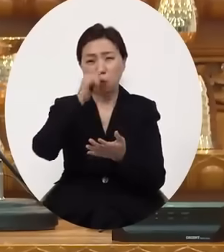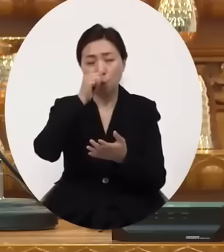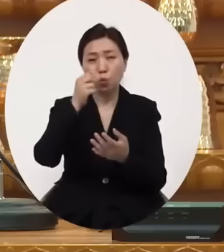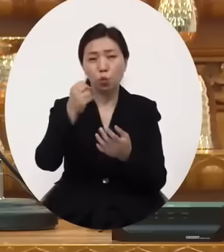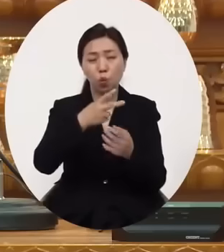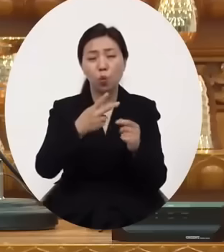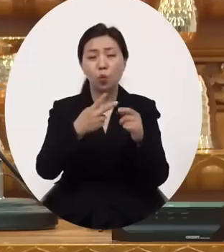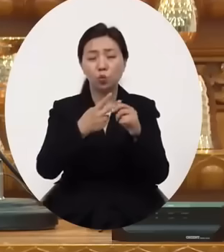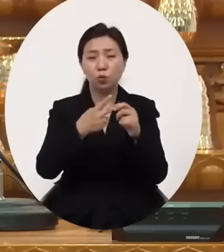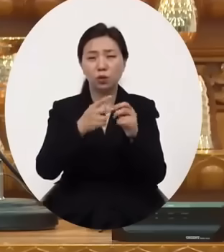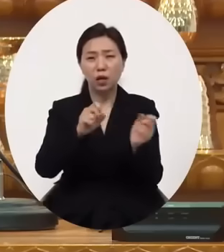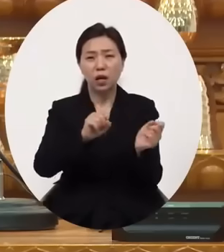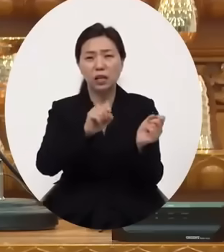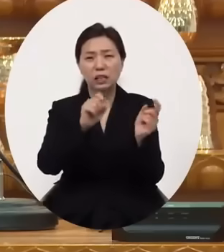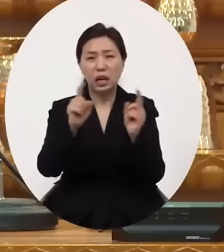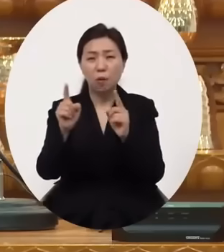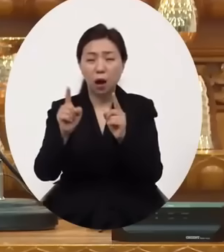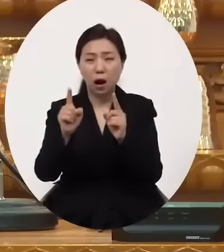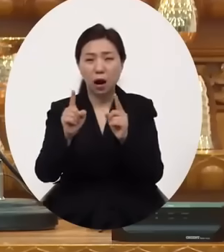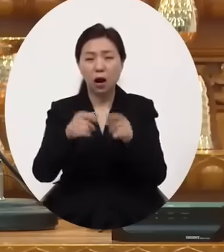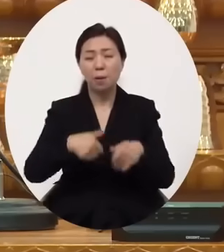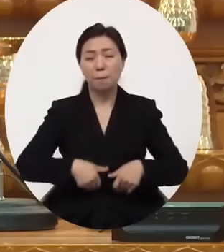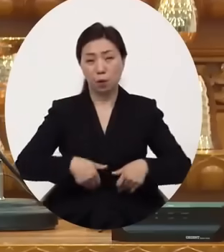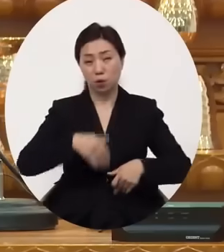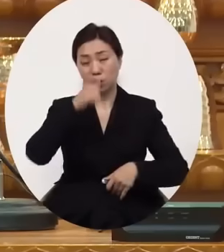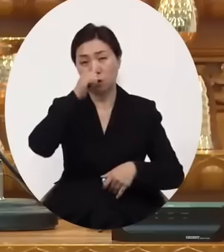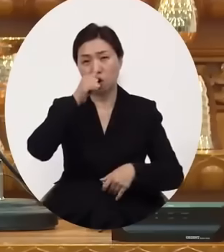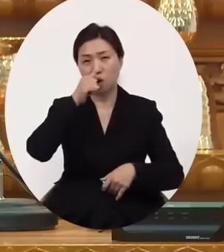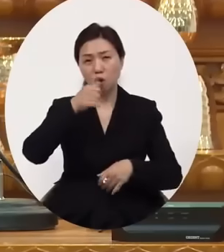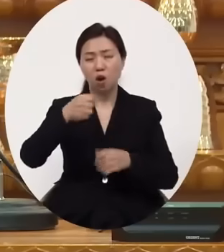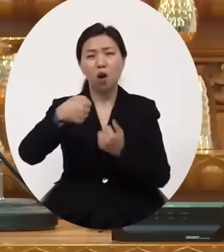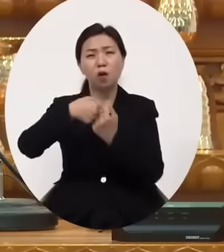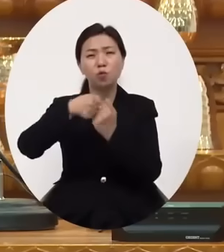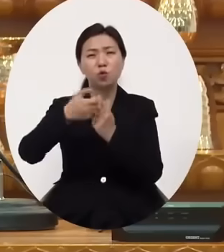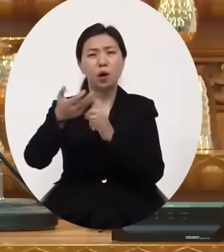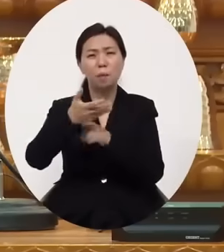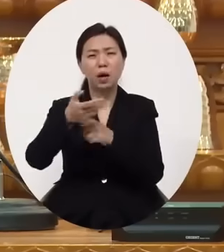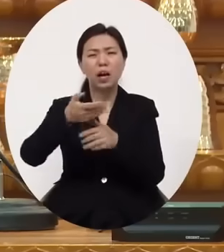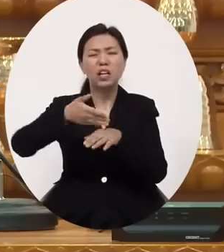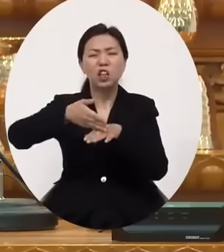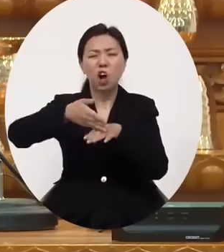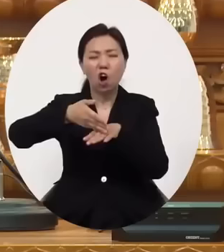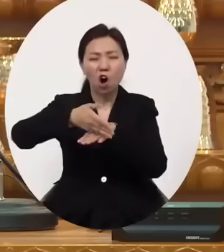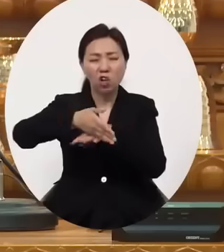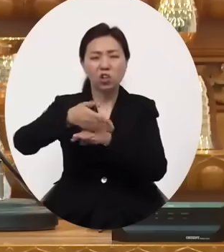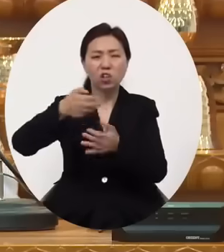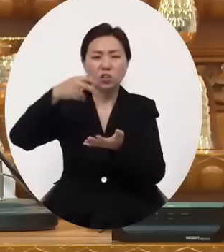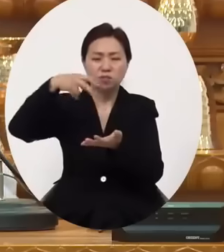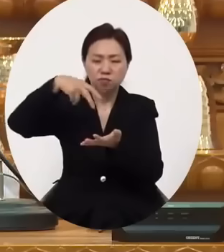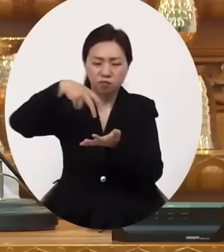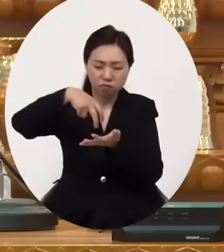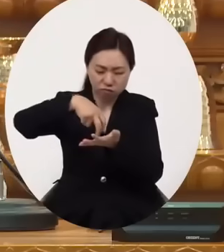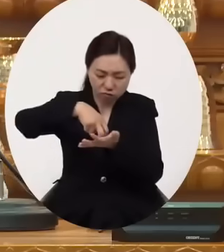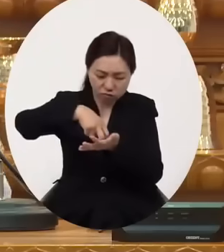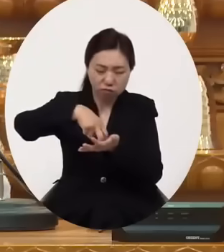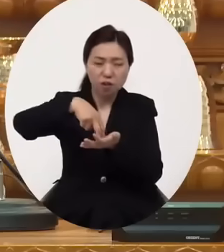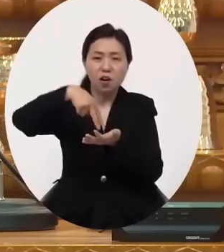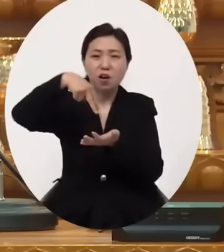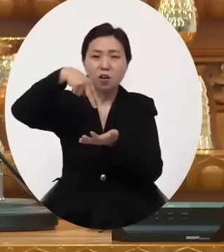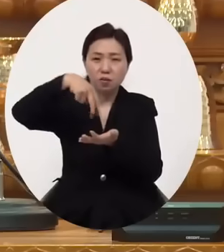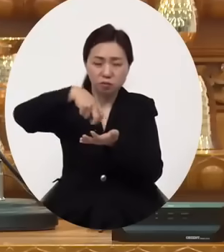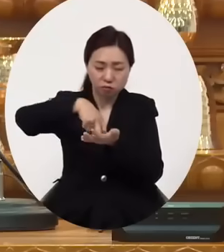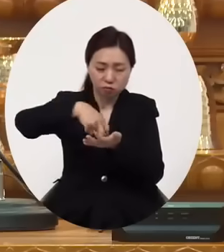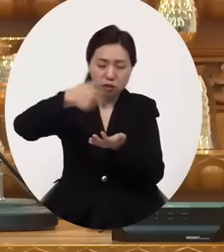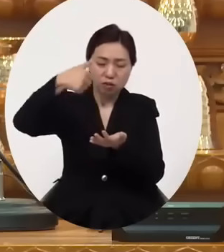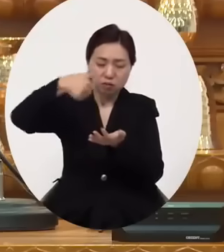훈련하잖아요. 절을 천천히 하는 거는 무릎 아프거나 허리 아픈 사람한테 오히려 도움이 됩니다. 재활의 의미가 있다